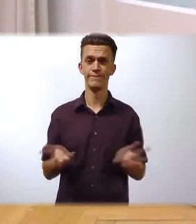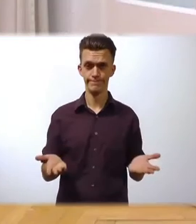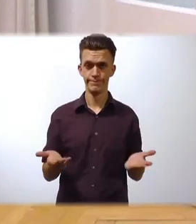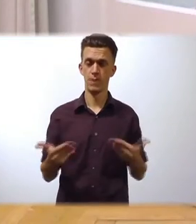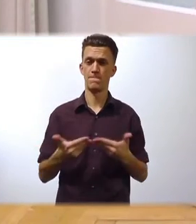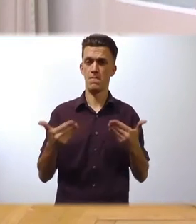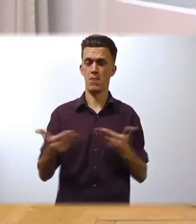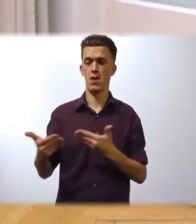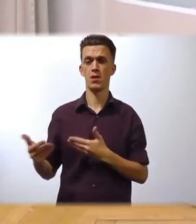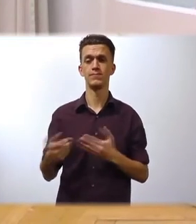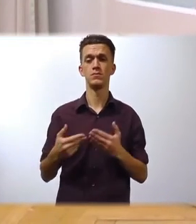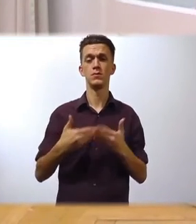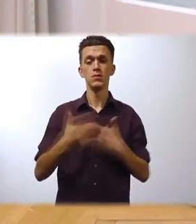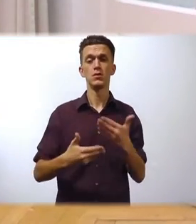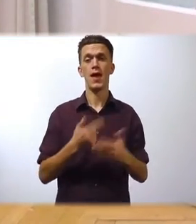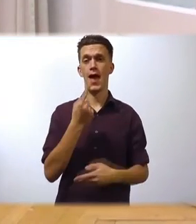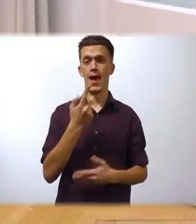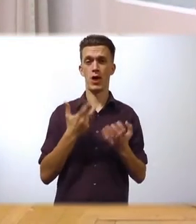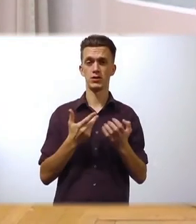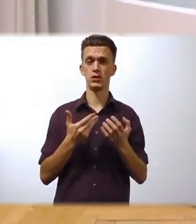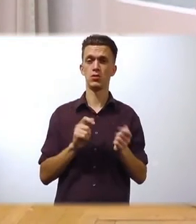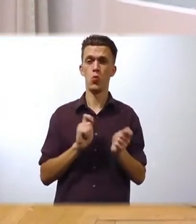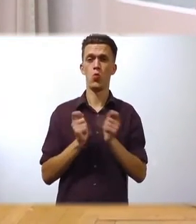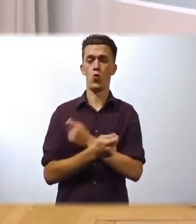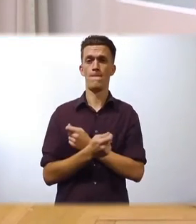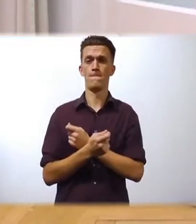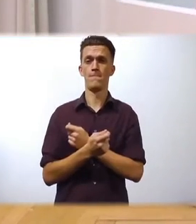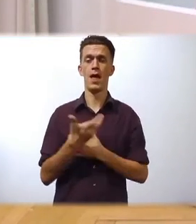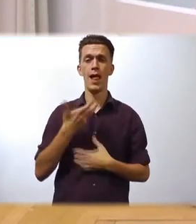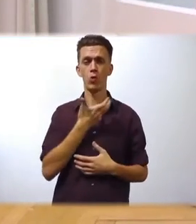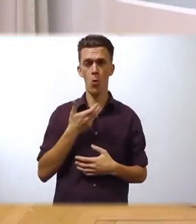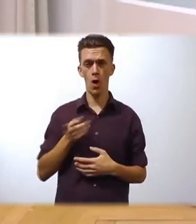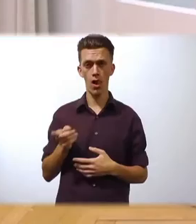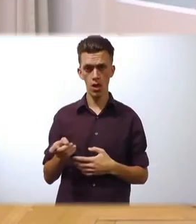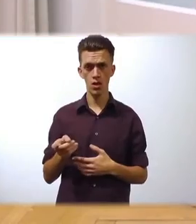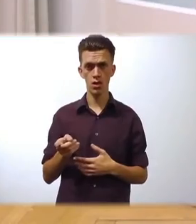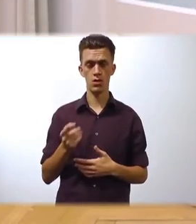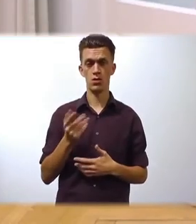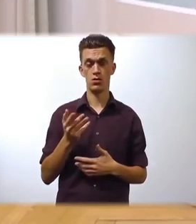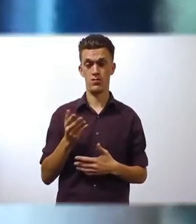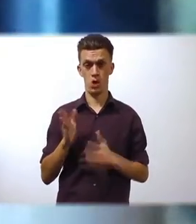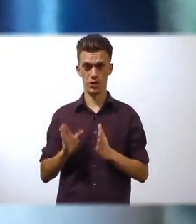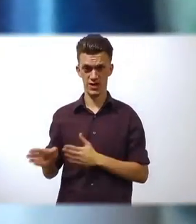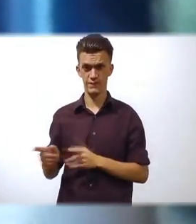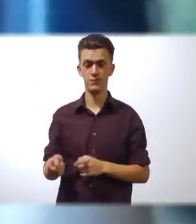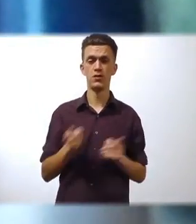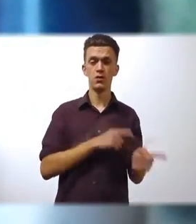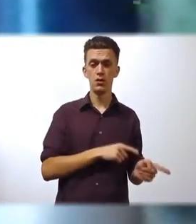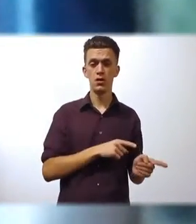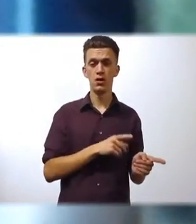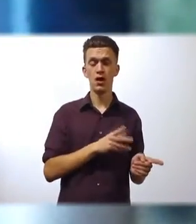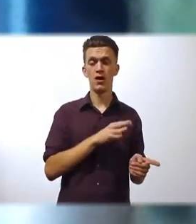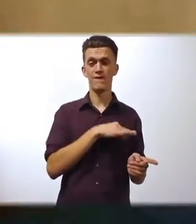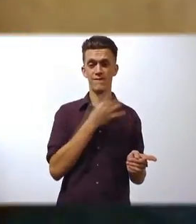d'Estaing eher bürgerlich-konservativ. Ab 1981/82 war es dann umgedreht. Helmut Kohl als konservativer